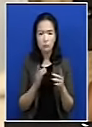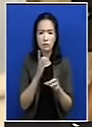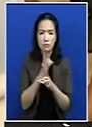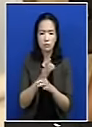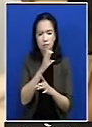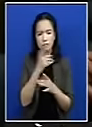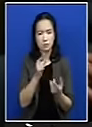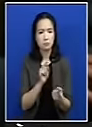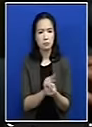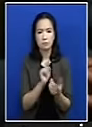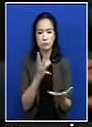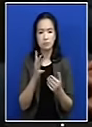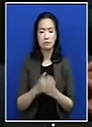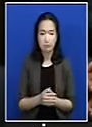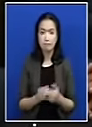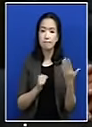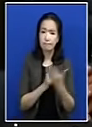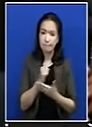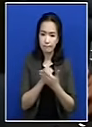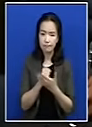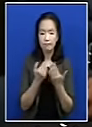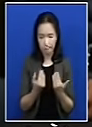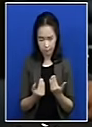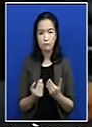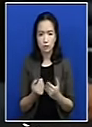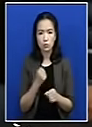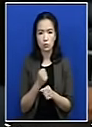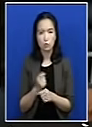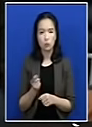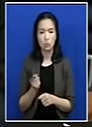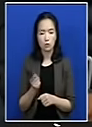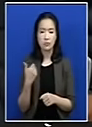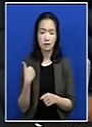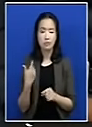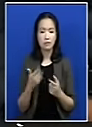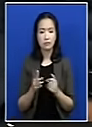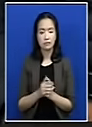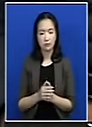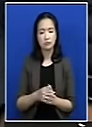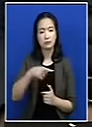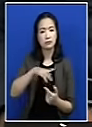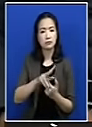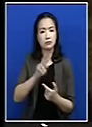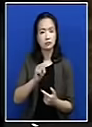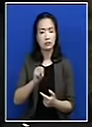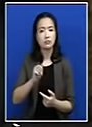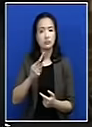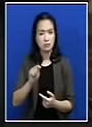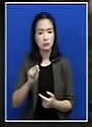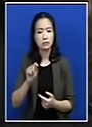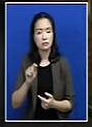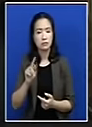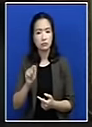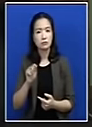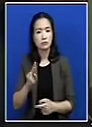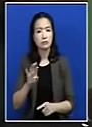ตุแล้วเหมือนกันแต่ไม่พบค่ะส่วนเรื่องสารเสพติดอยู่ระหว่างดำเนินการวันเดียวกันนี้นะคะพลตำรวจตรีเมธีสุขสนสร้างขออภัยค่ะกุ